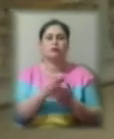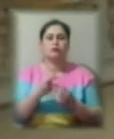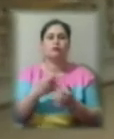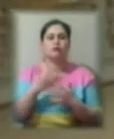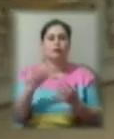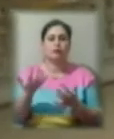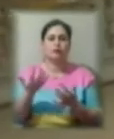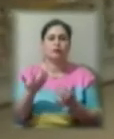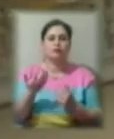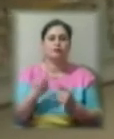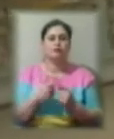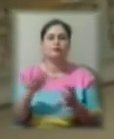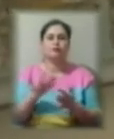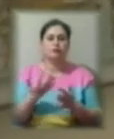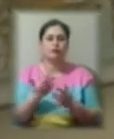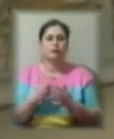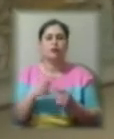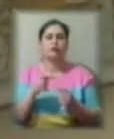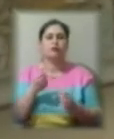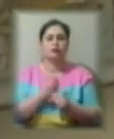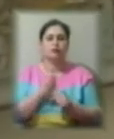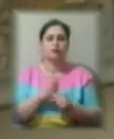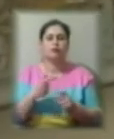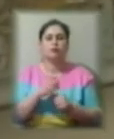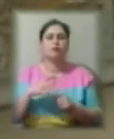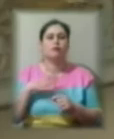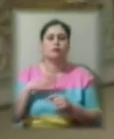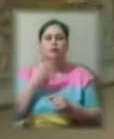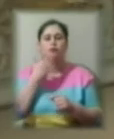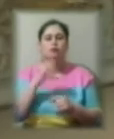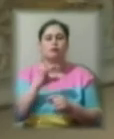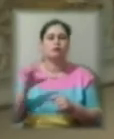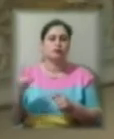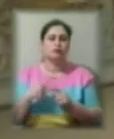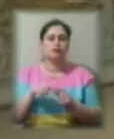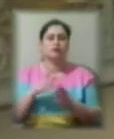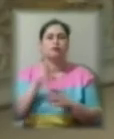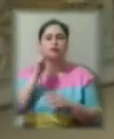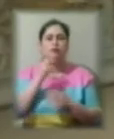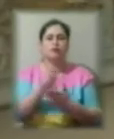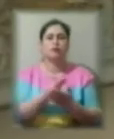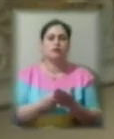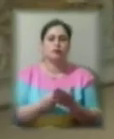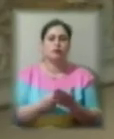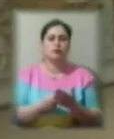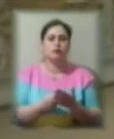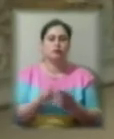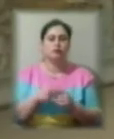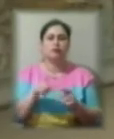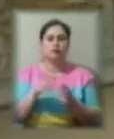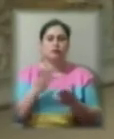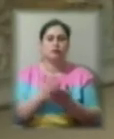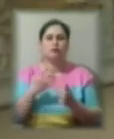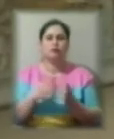які творили на теренах колишнього Радянського Союзу. Також є українські художники, є херсонські художники, такі